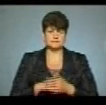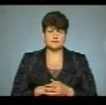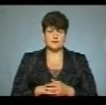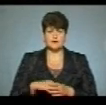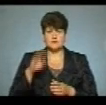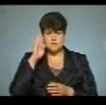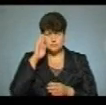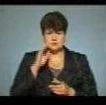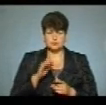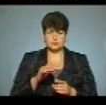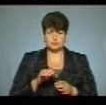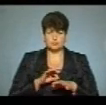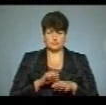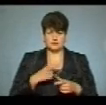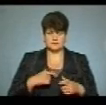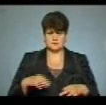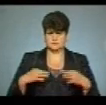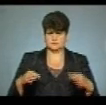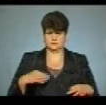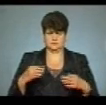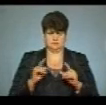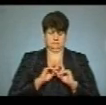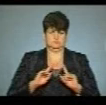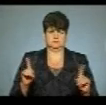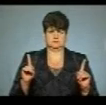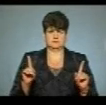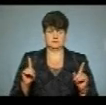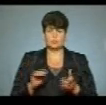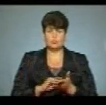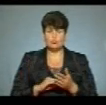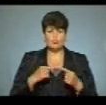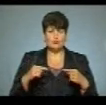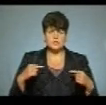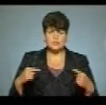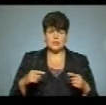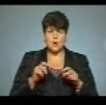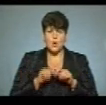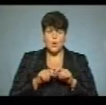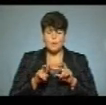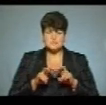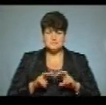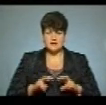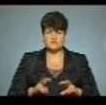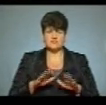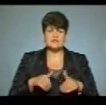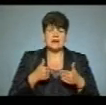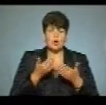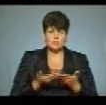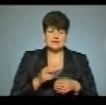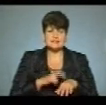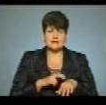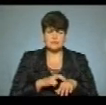Пацієнт поводив себе агресивно, збуджено, неадекватно. Повторюсь, від будь-яких обстежень, від рекомендацій лікарів, які